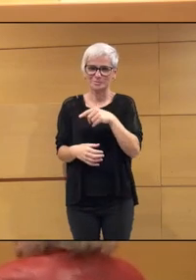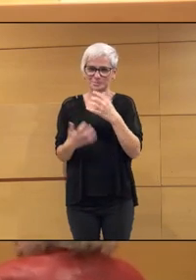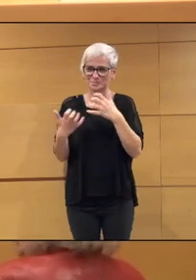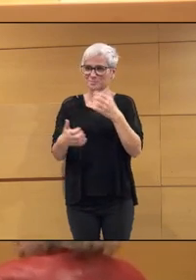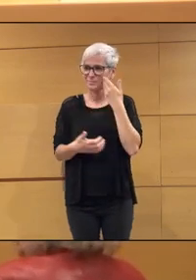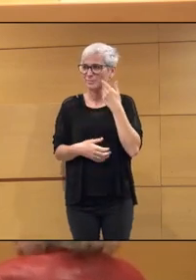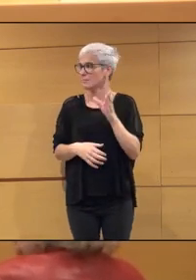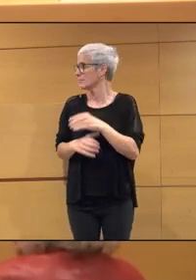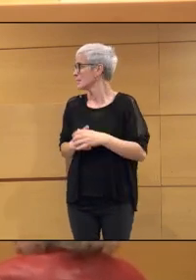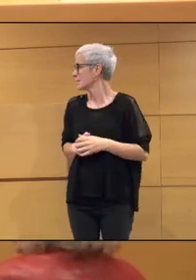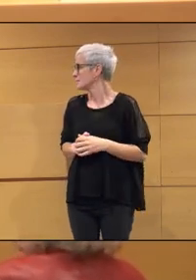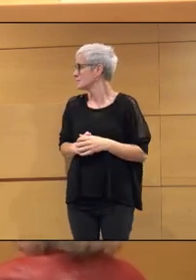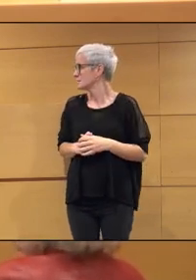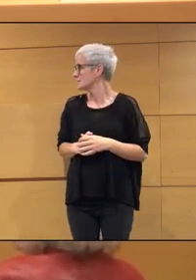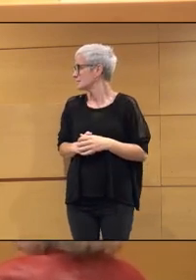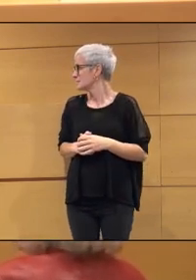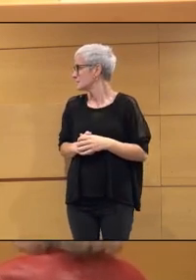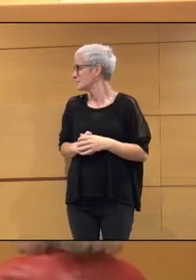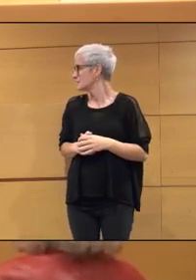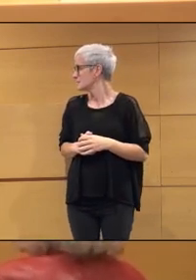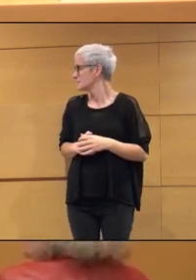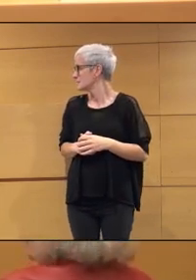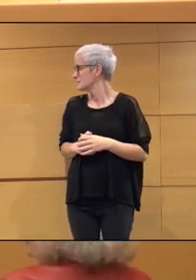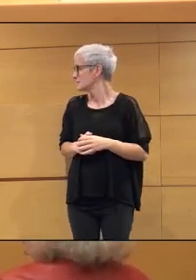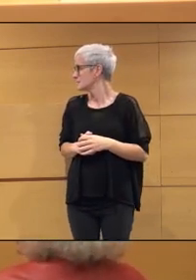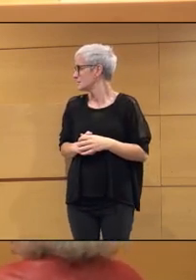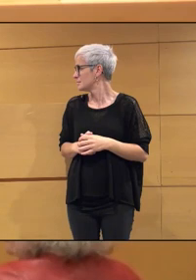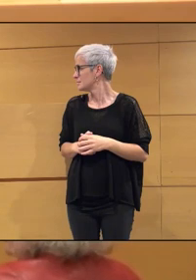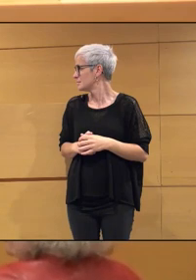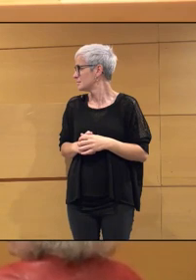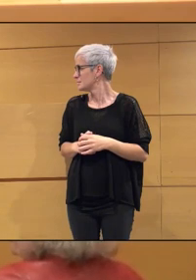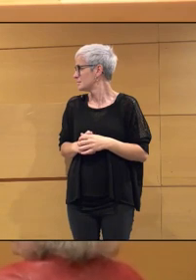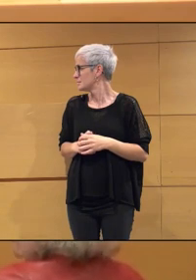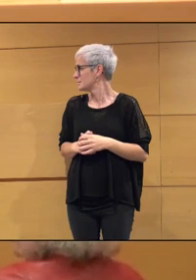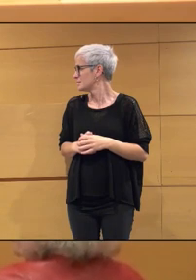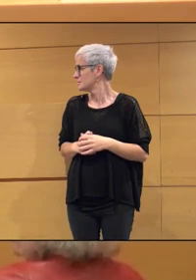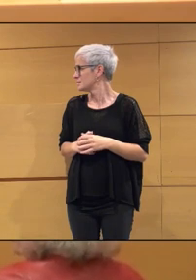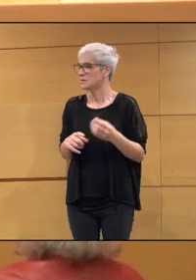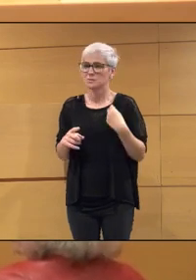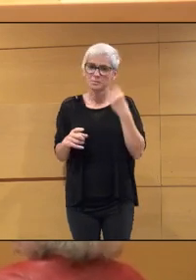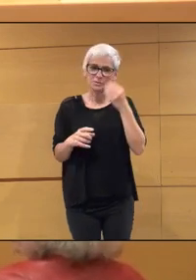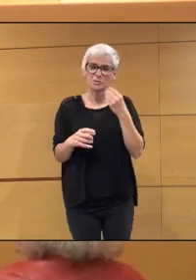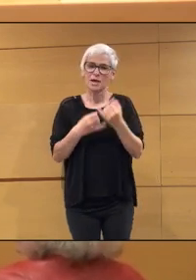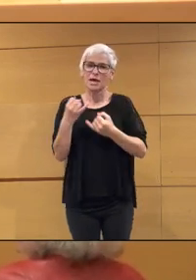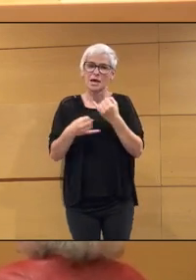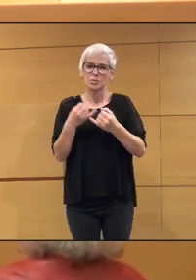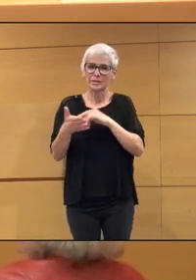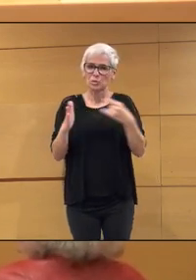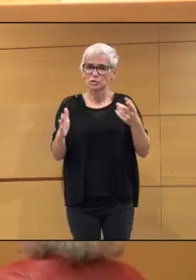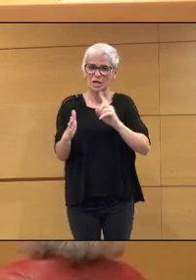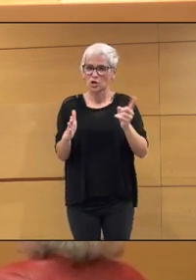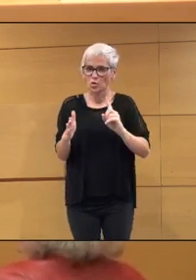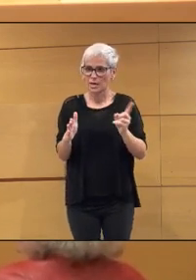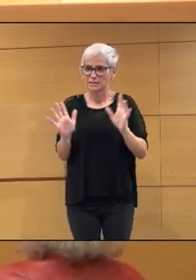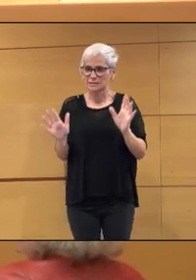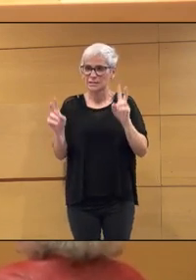No, en el sentit que tu, Ester, em sembla que has dit això de que per què ens hem vengut Adobe i tot això. Jo crec que el problema no és la tecnologia, el problema és a